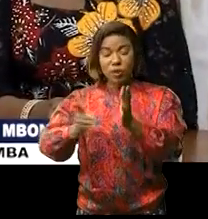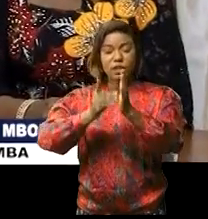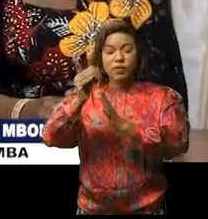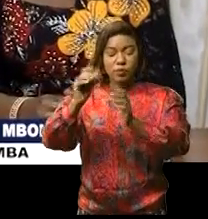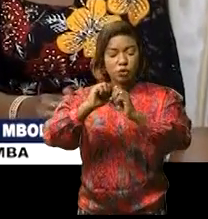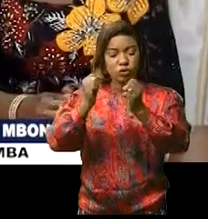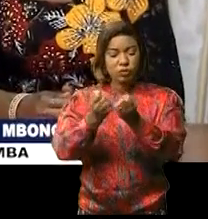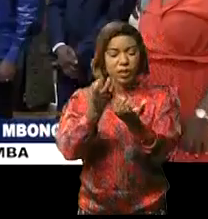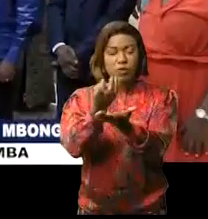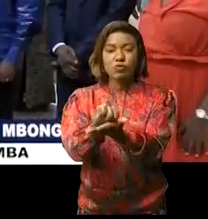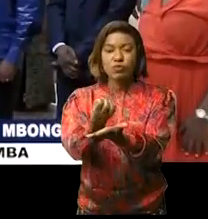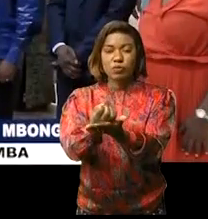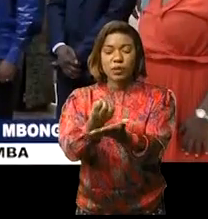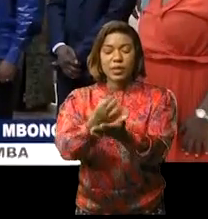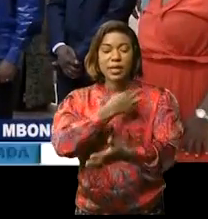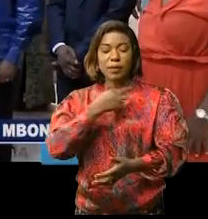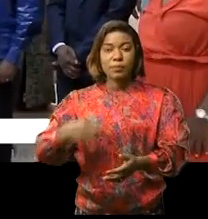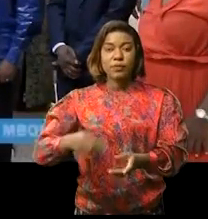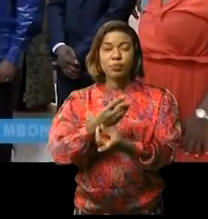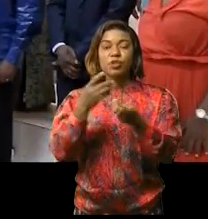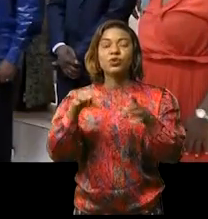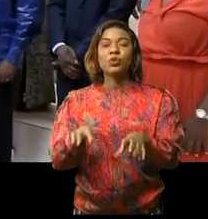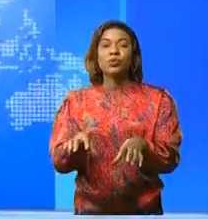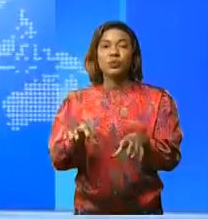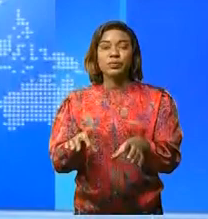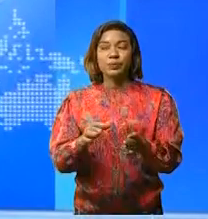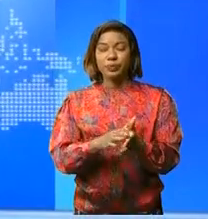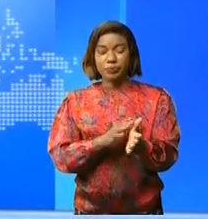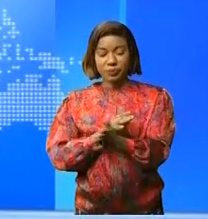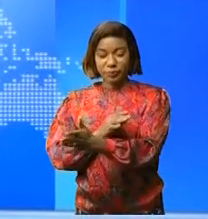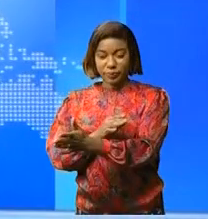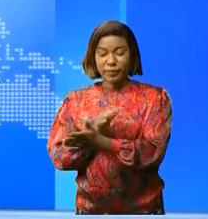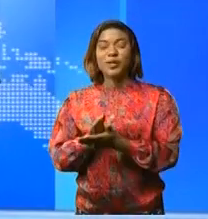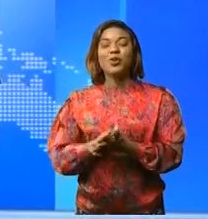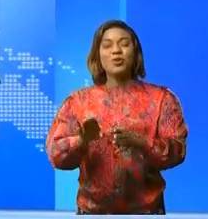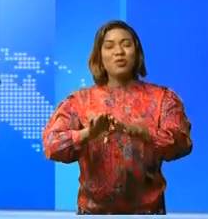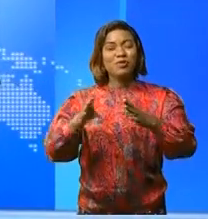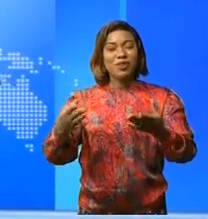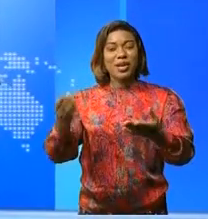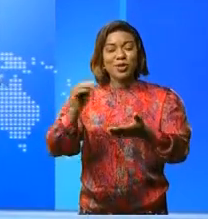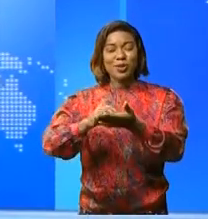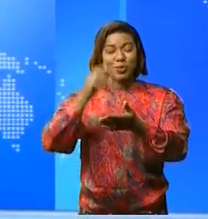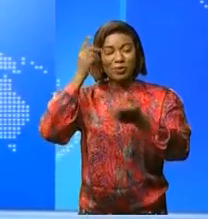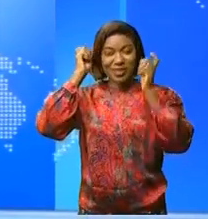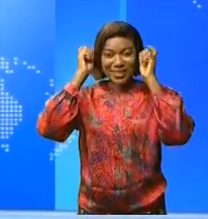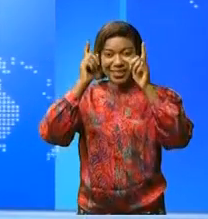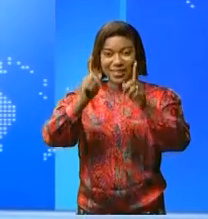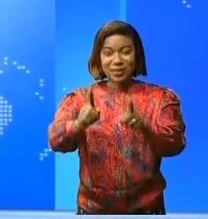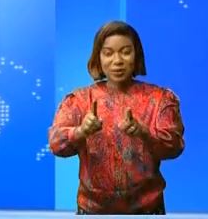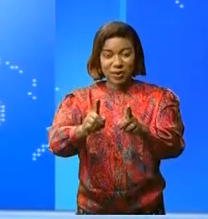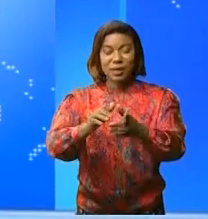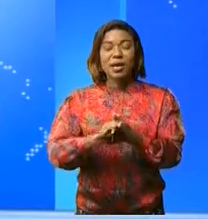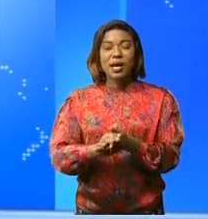développement socio-économique de la République démocratique du Congo. Ouvrons le chapitre de l'éducation. Le